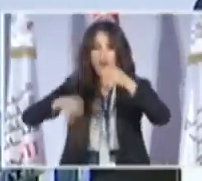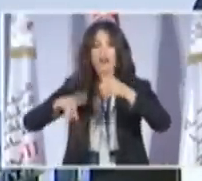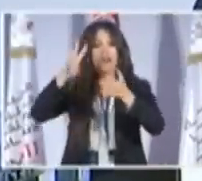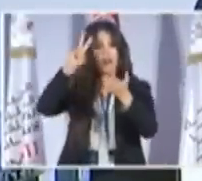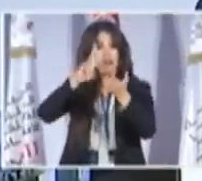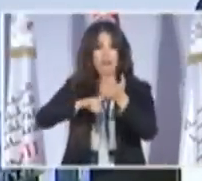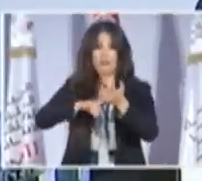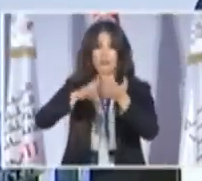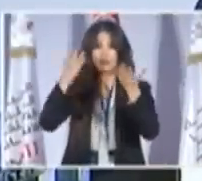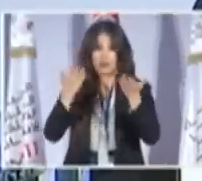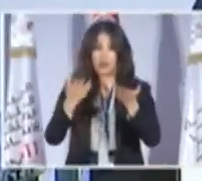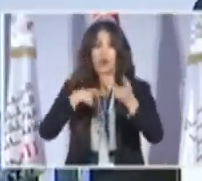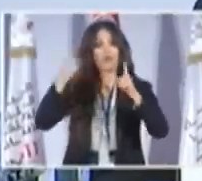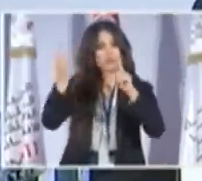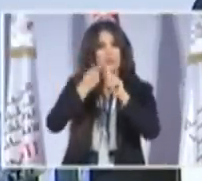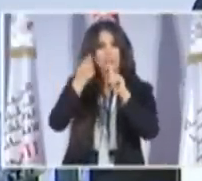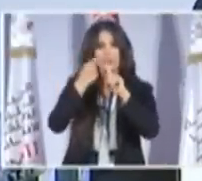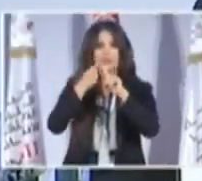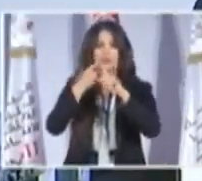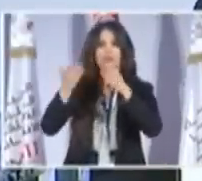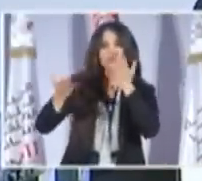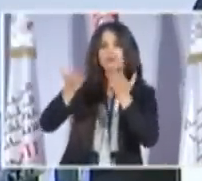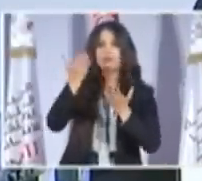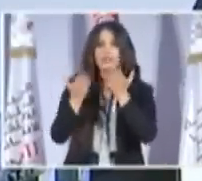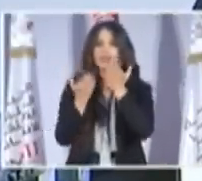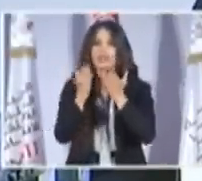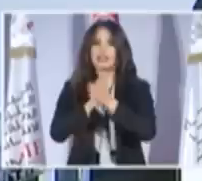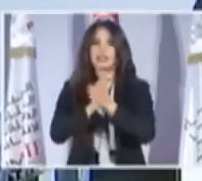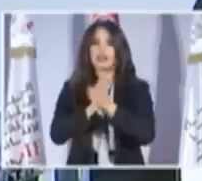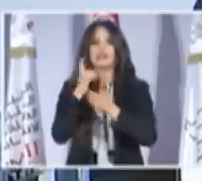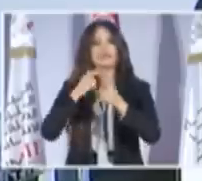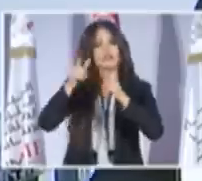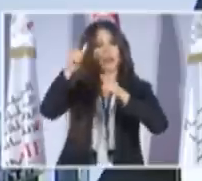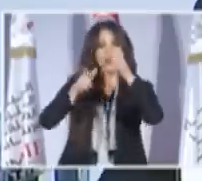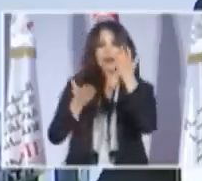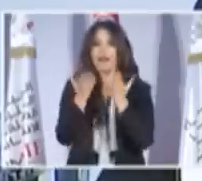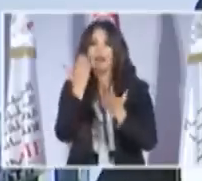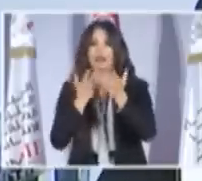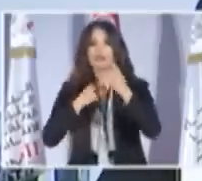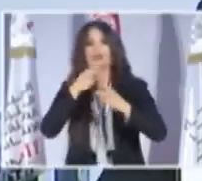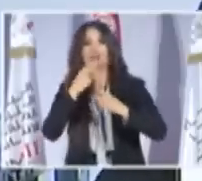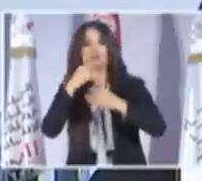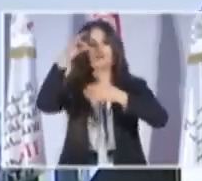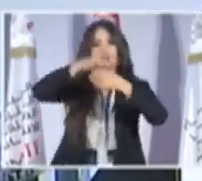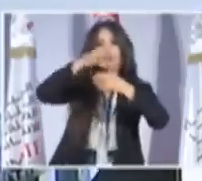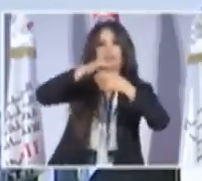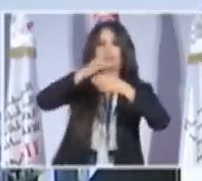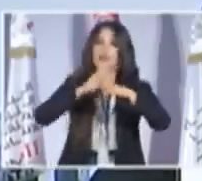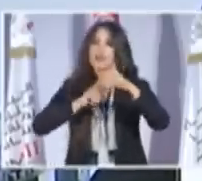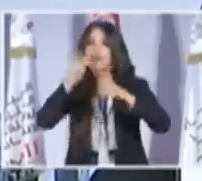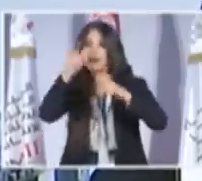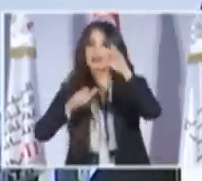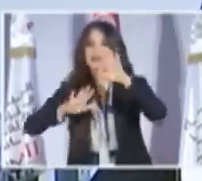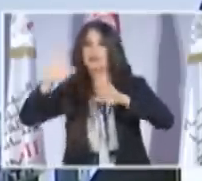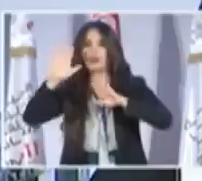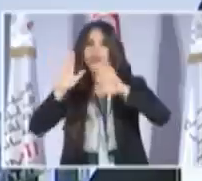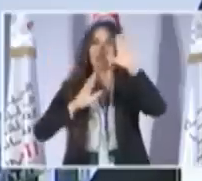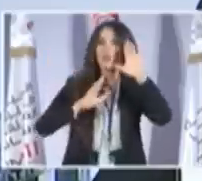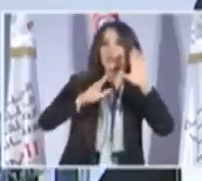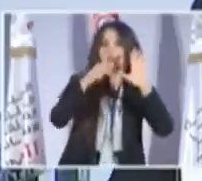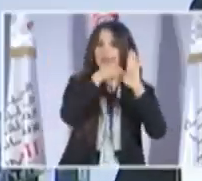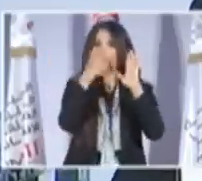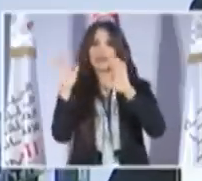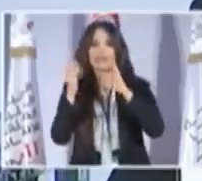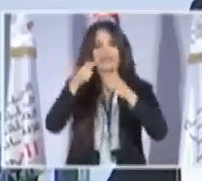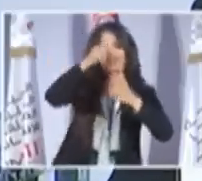وخاصه معيار القرب ما بين الاصوات المتحصل عليها ما بين اللي عمل لل مخالفه وما بين